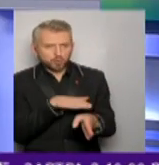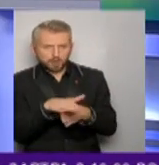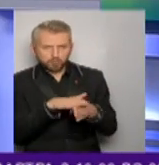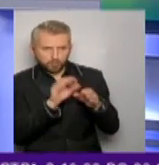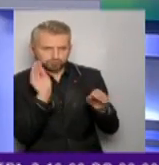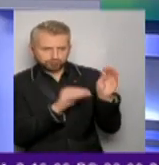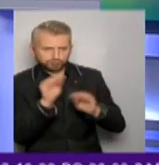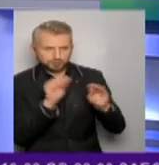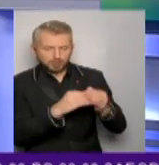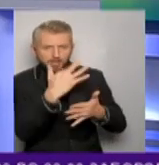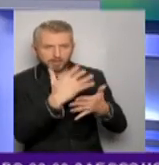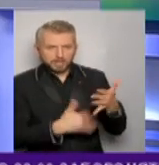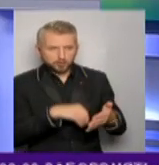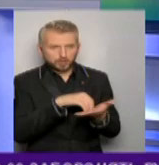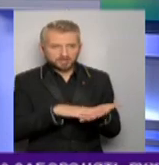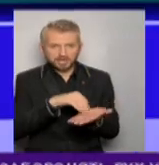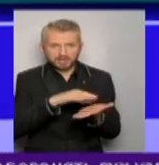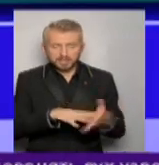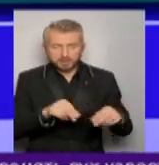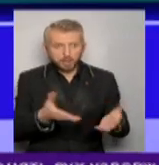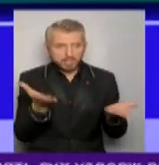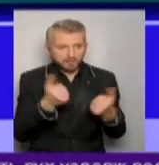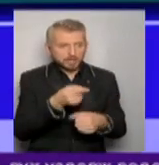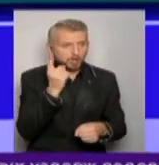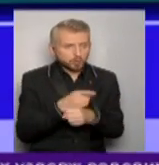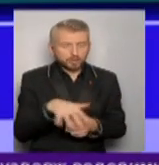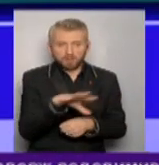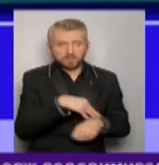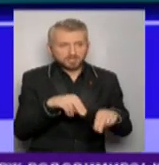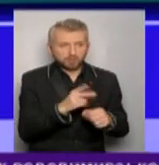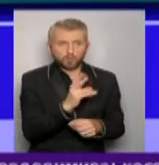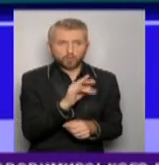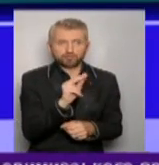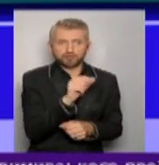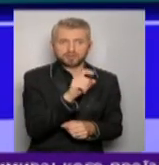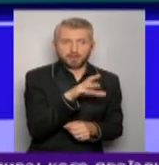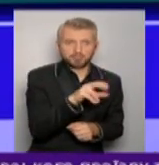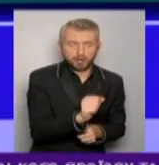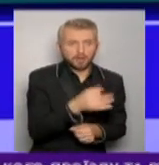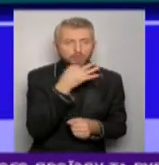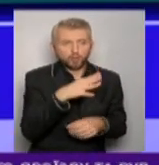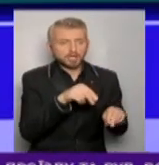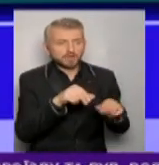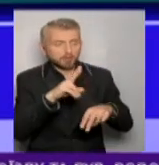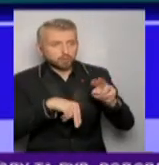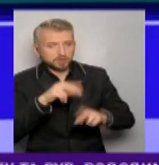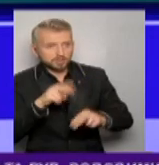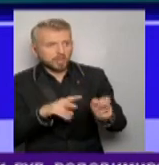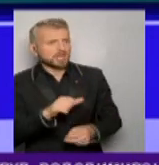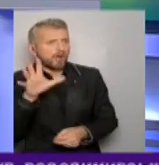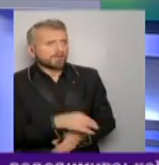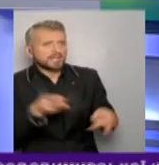кадастру, інвентаризація земель настільки послідовна, давайте мораторій на всі землі Конча-Заспа, на будь-які землі будівництва. На всі треба? На всі